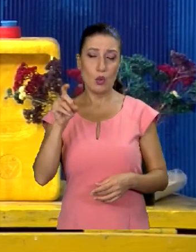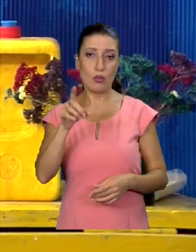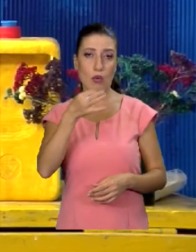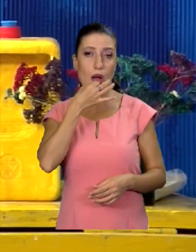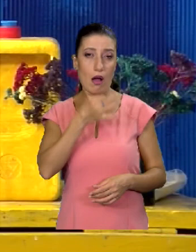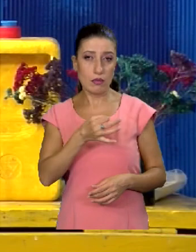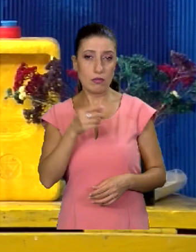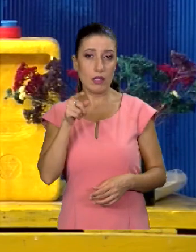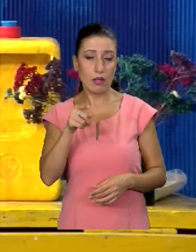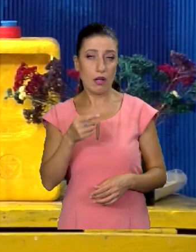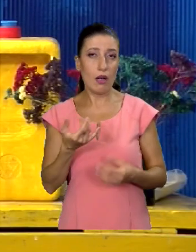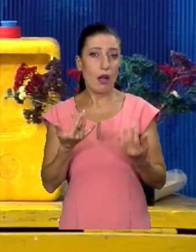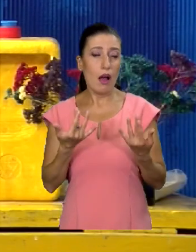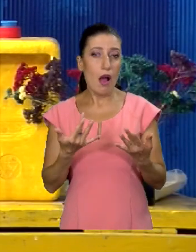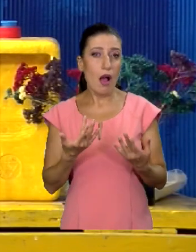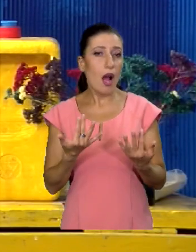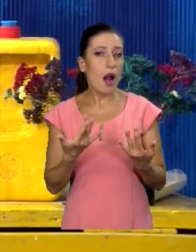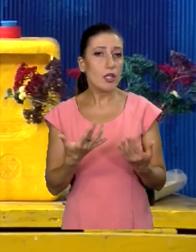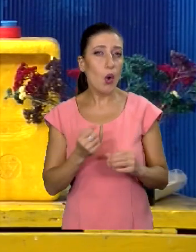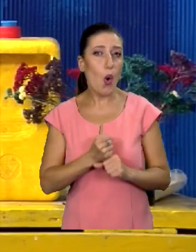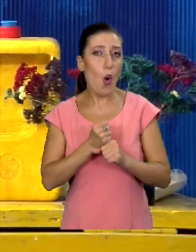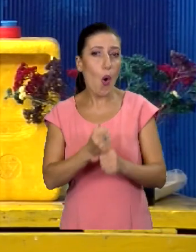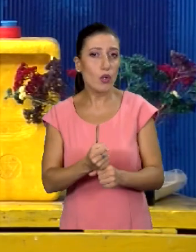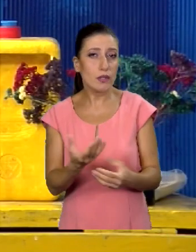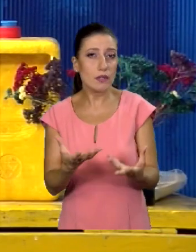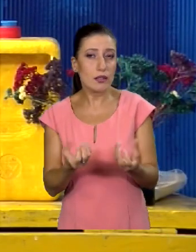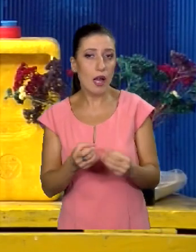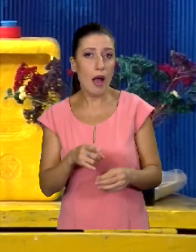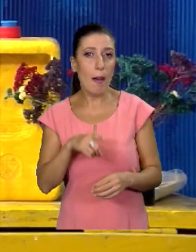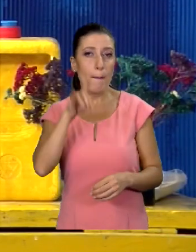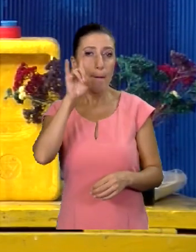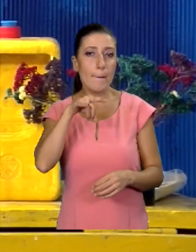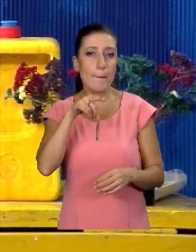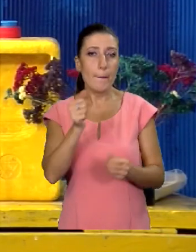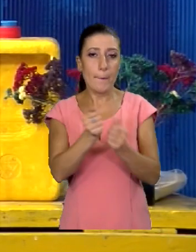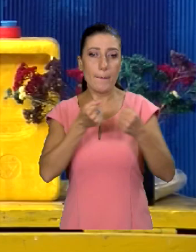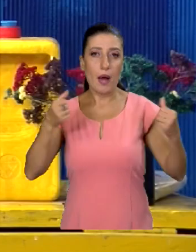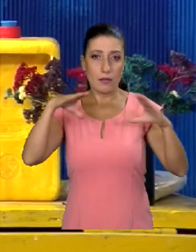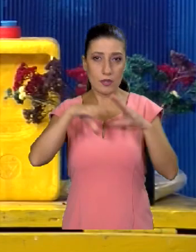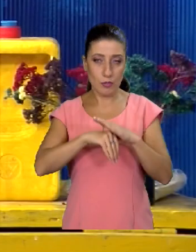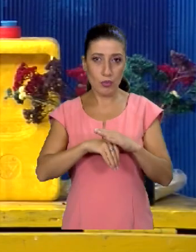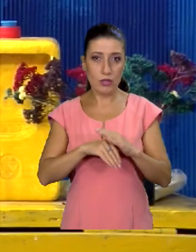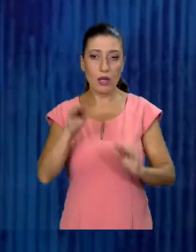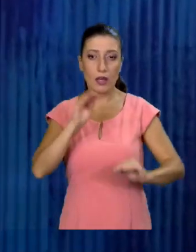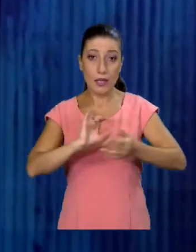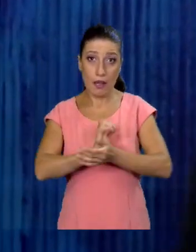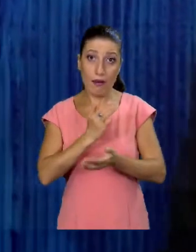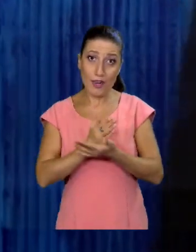քո որերորդ Օսկարն է, պահարանիդ վրա Օսկար դնելու տեղ կա, մնացել է։